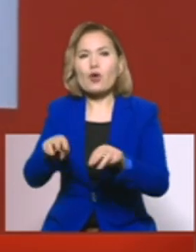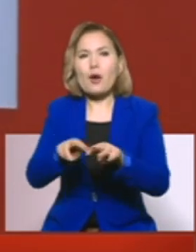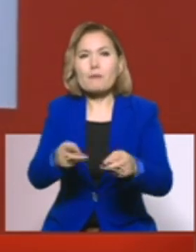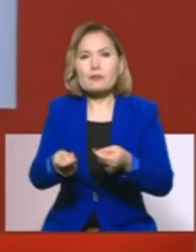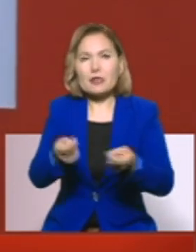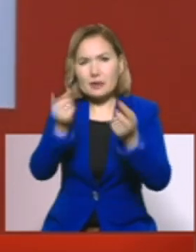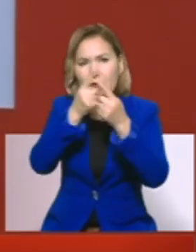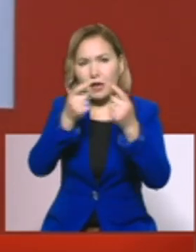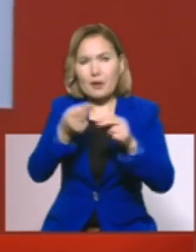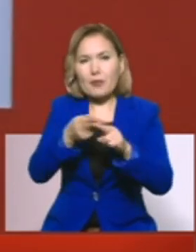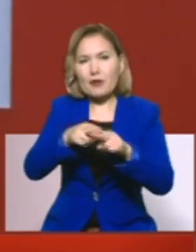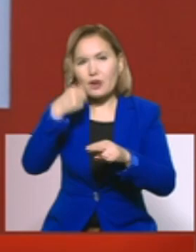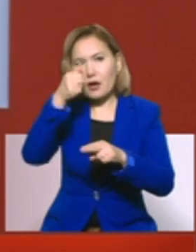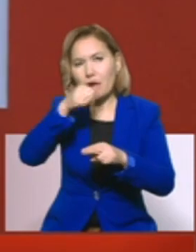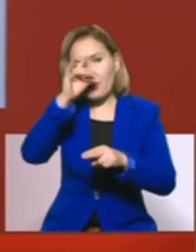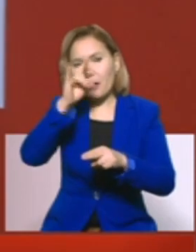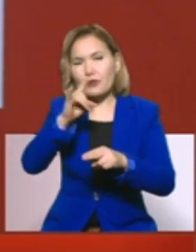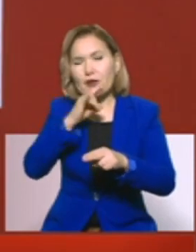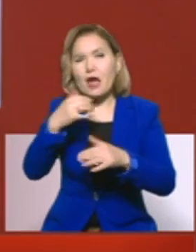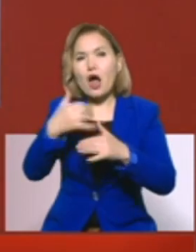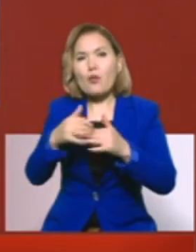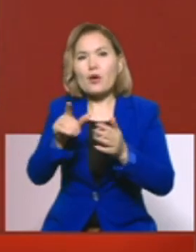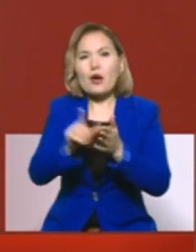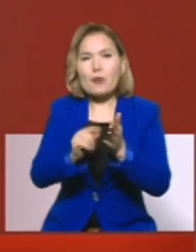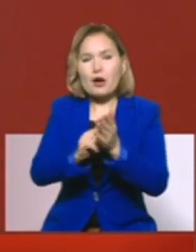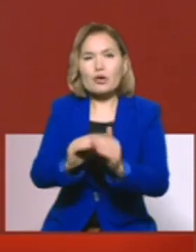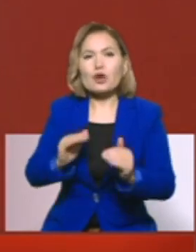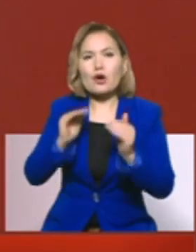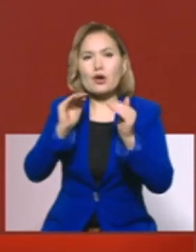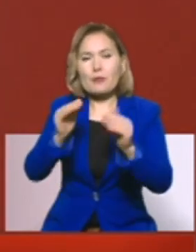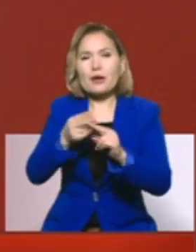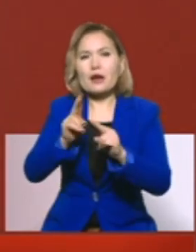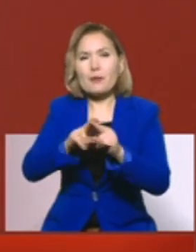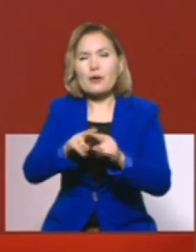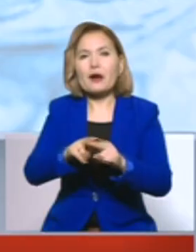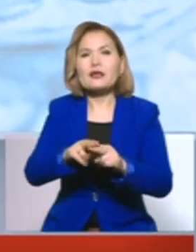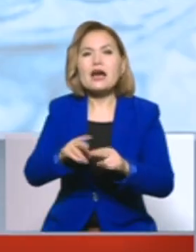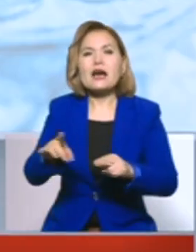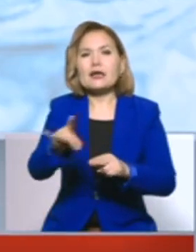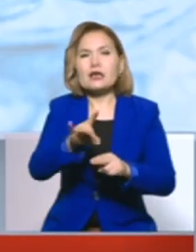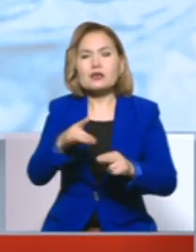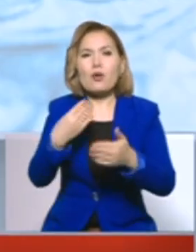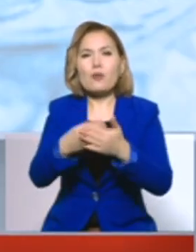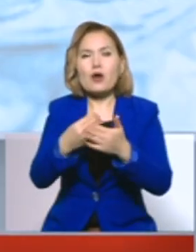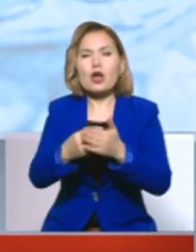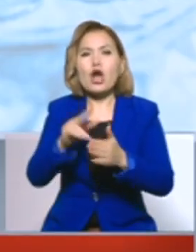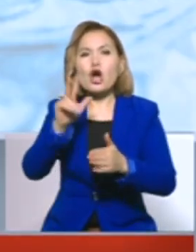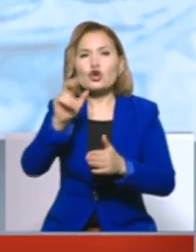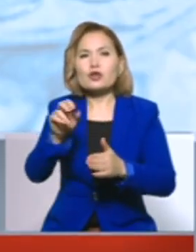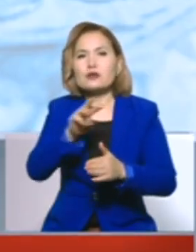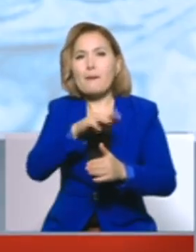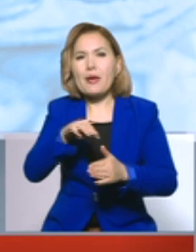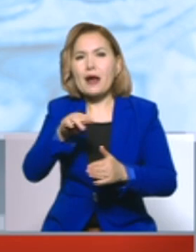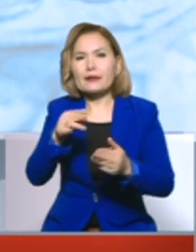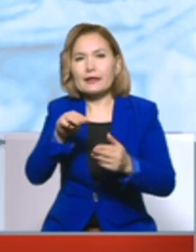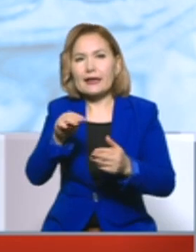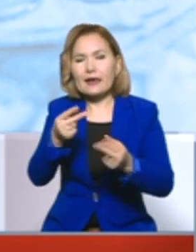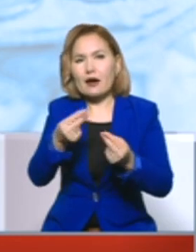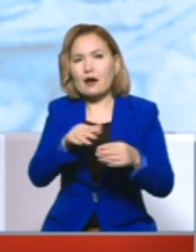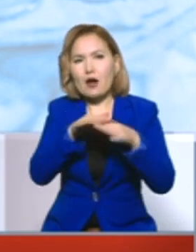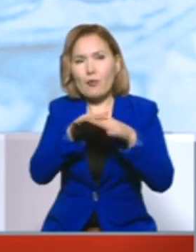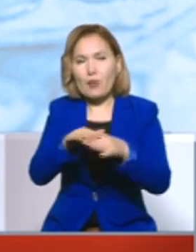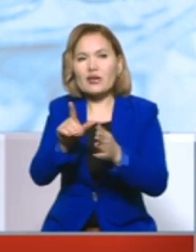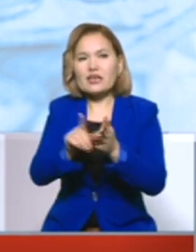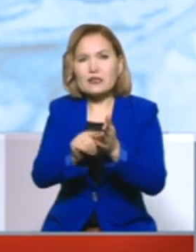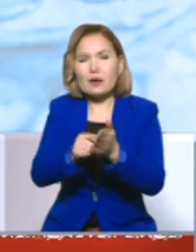хабарлады. Айта кетейік, биыл елде орташа зейнетақы өсті. Жыл басынан бері республикалық бюджеттен 300 миллиард теңгеден аса сомада